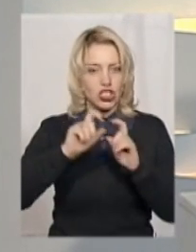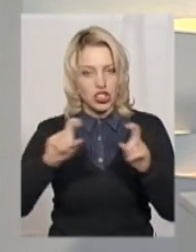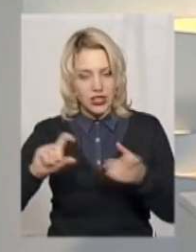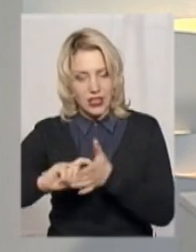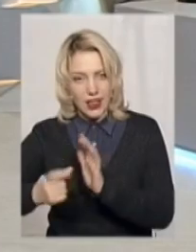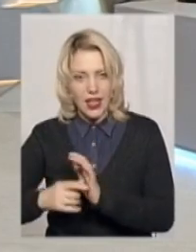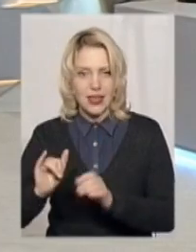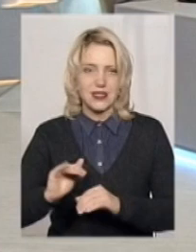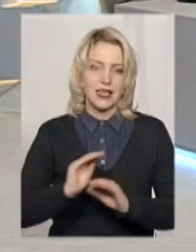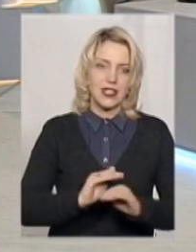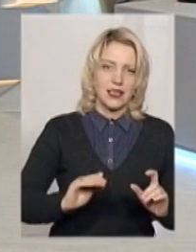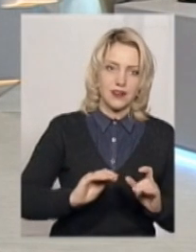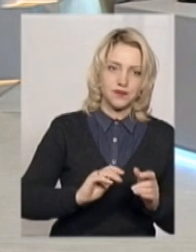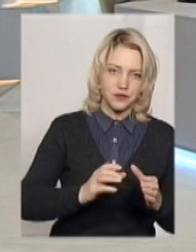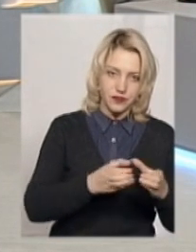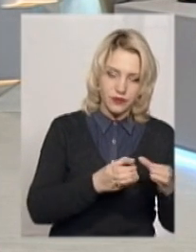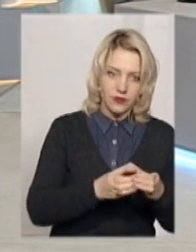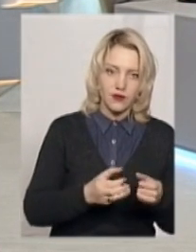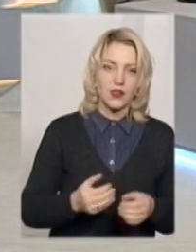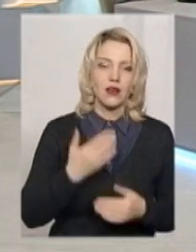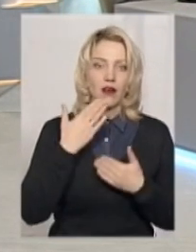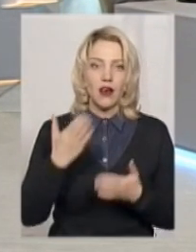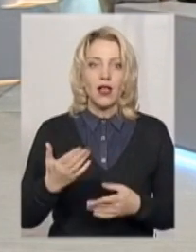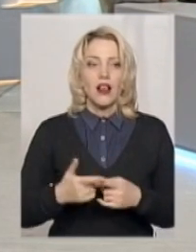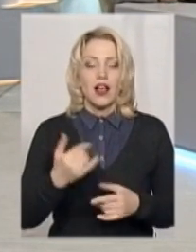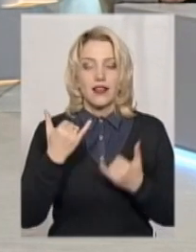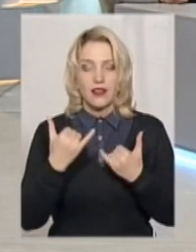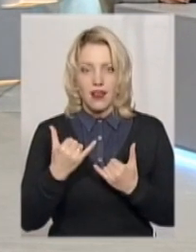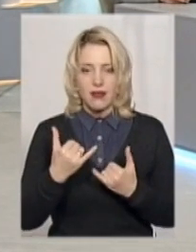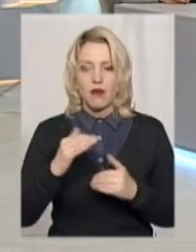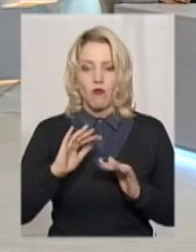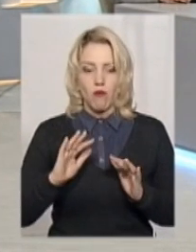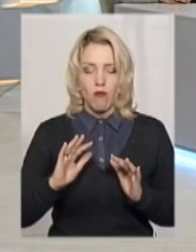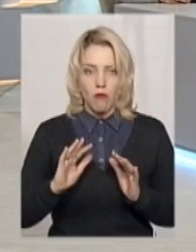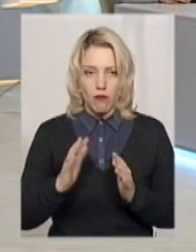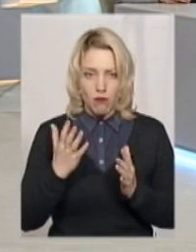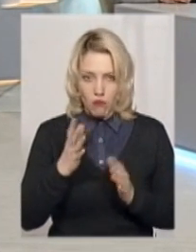групи дошкільного віку? На даний момент у нас в місті Хмельницькому є